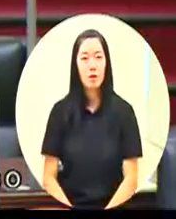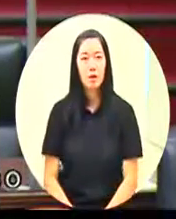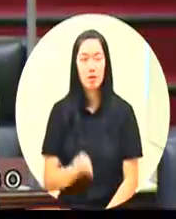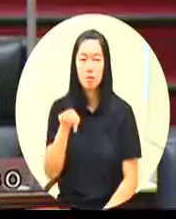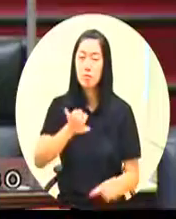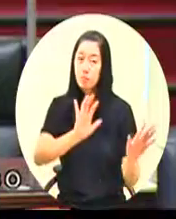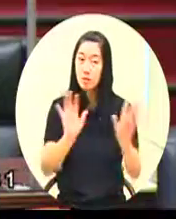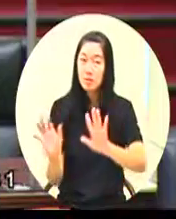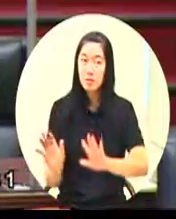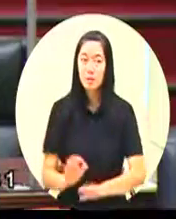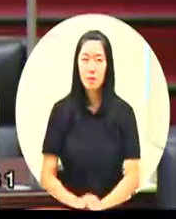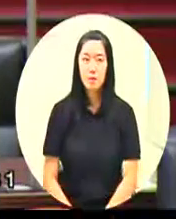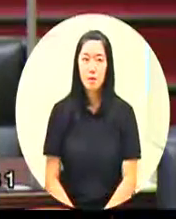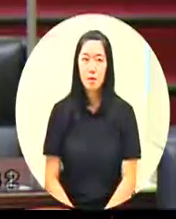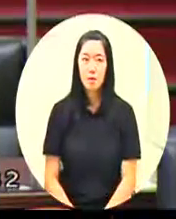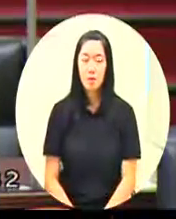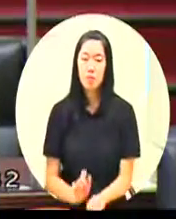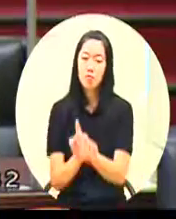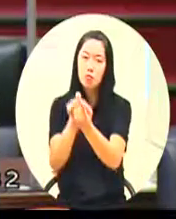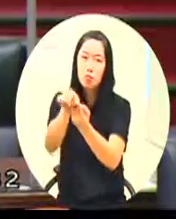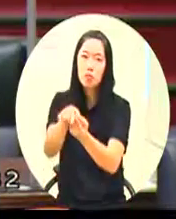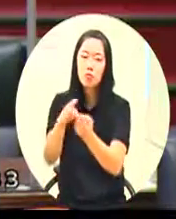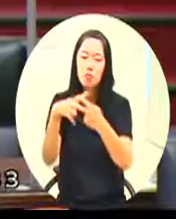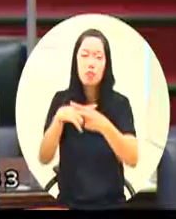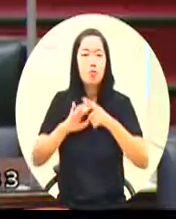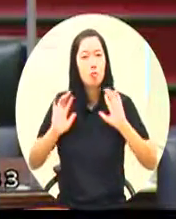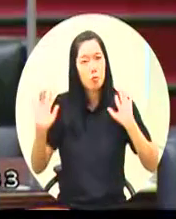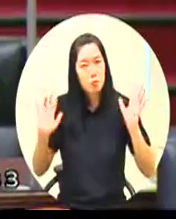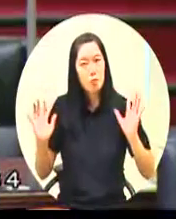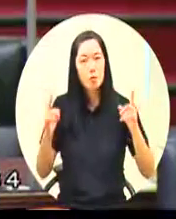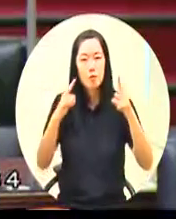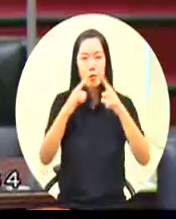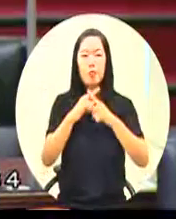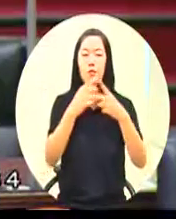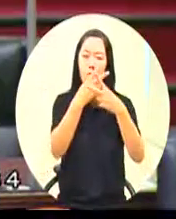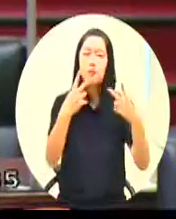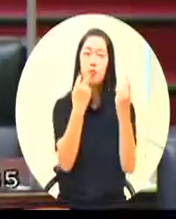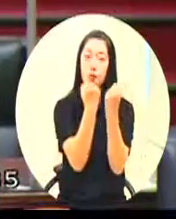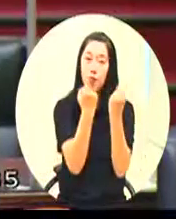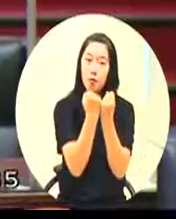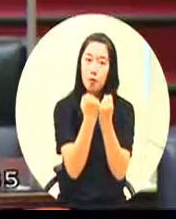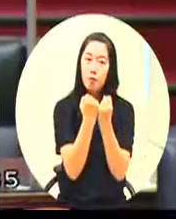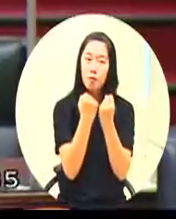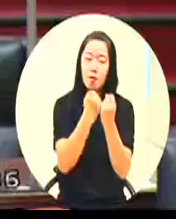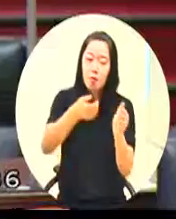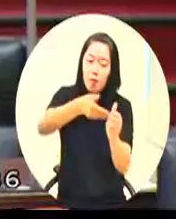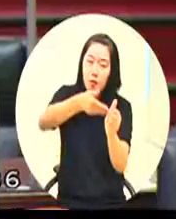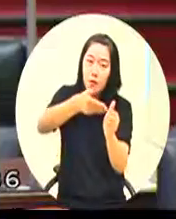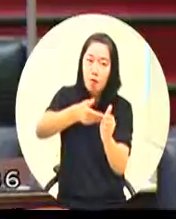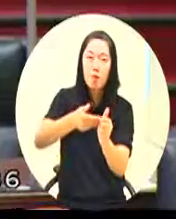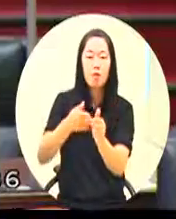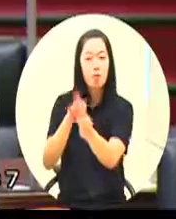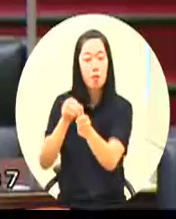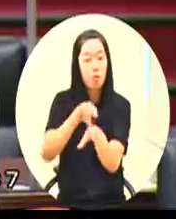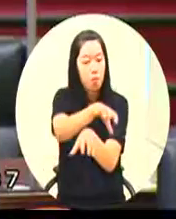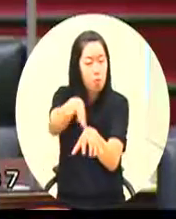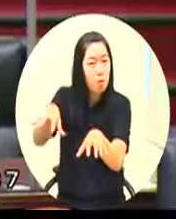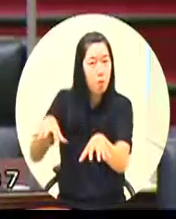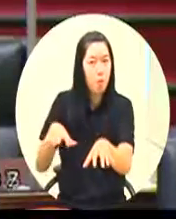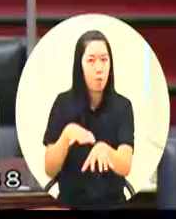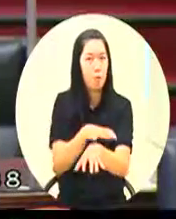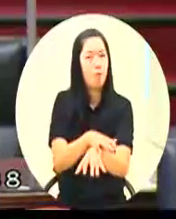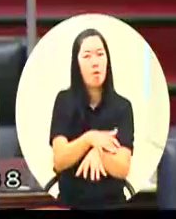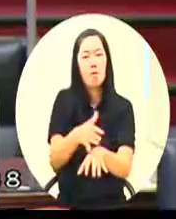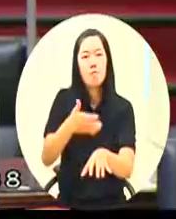况之下，对于小朋友的人格的养成，他的整个学习环境可以说是非常非常的不